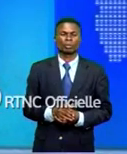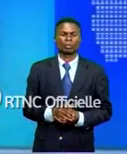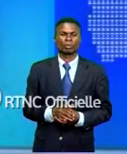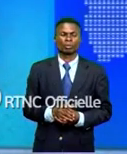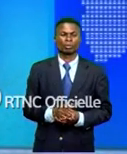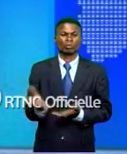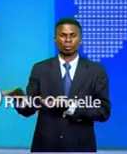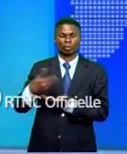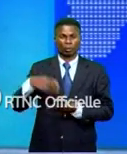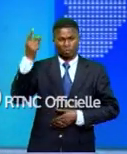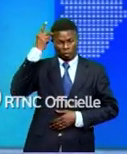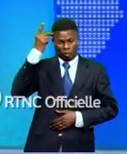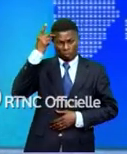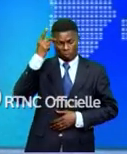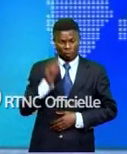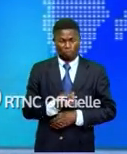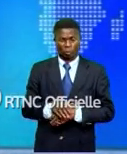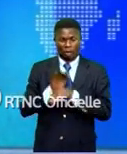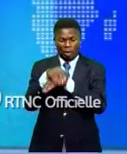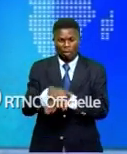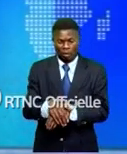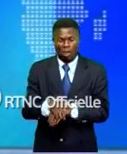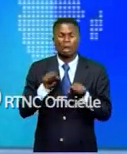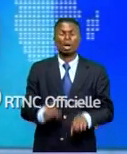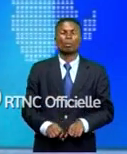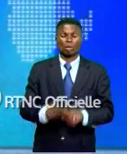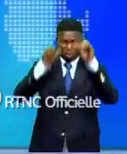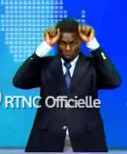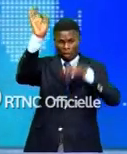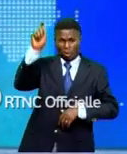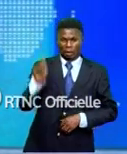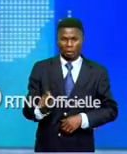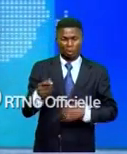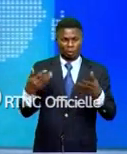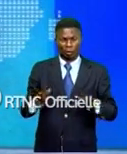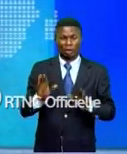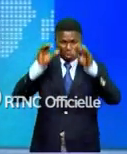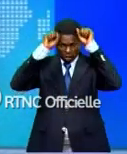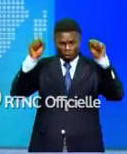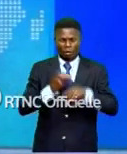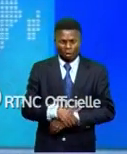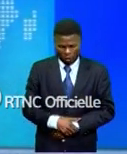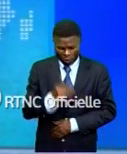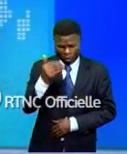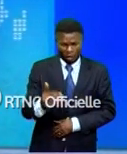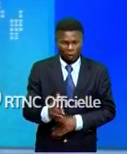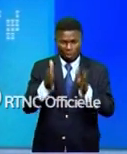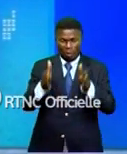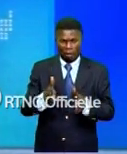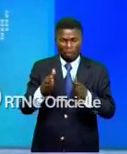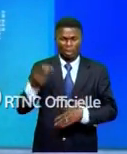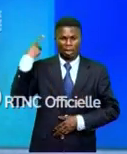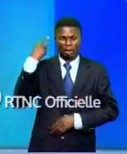Et de retour à Kinshasa, après avoir assisté aux obsèques du président tanzanien, le chef de l'État s'est recueilli devant la dépouille mortelle du